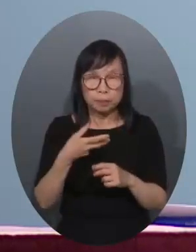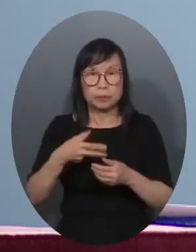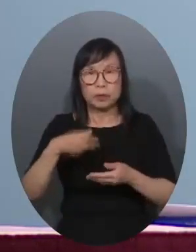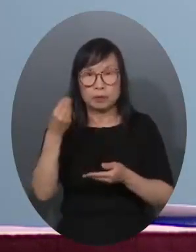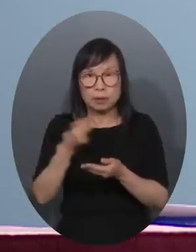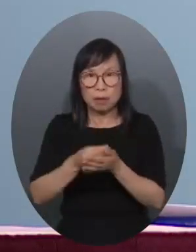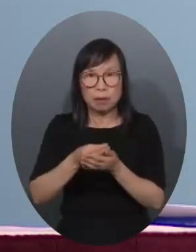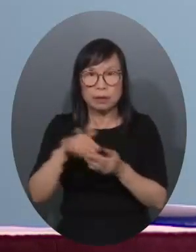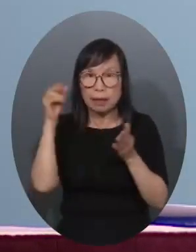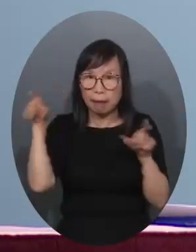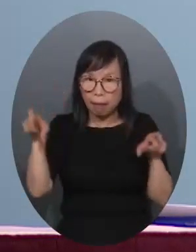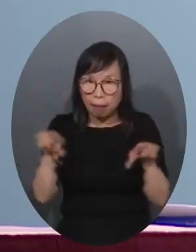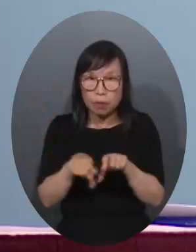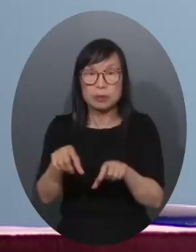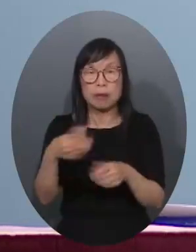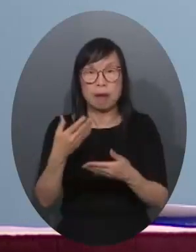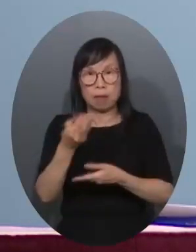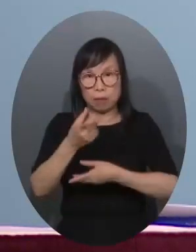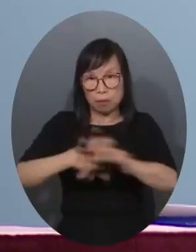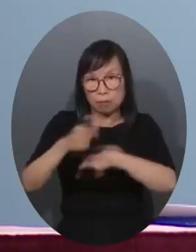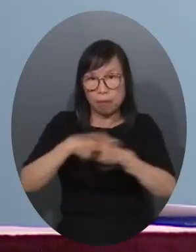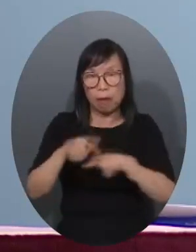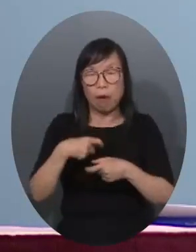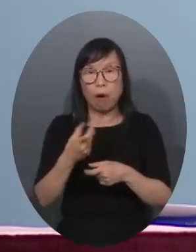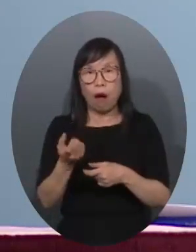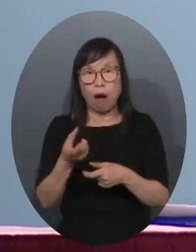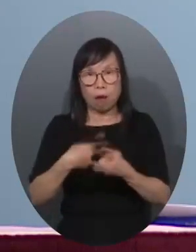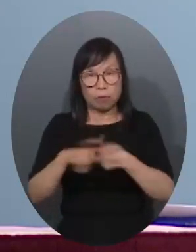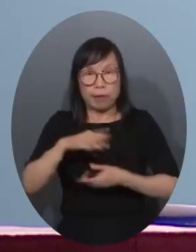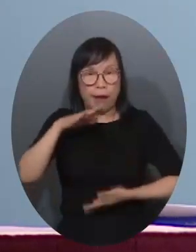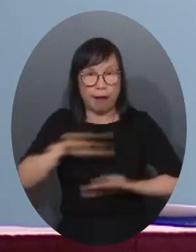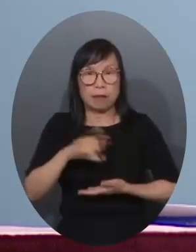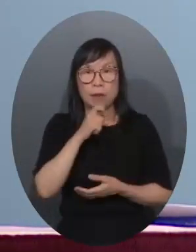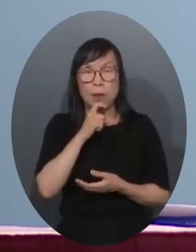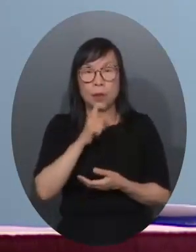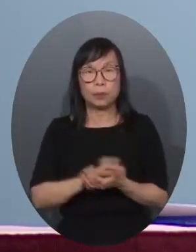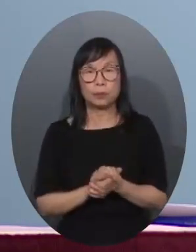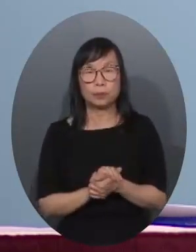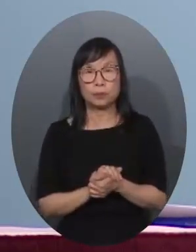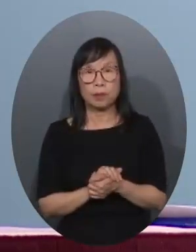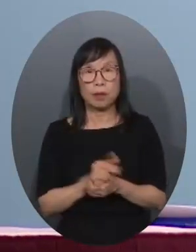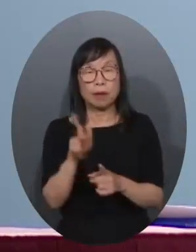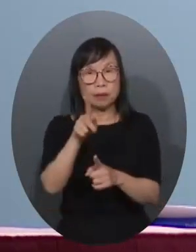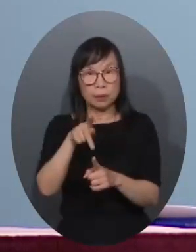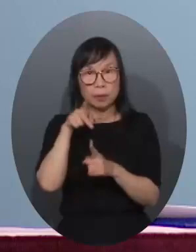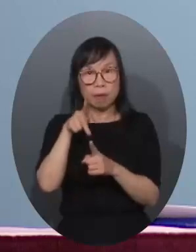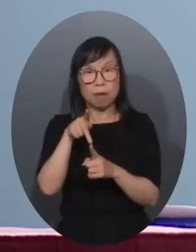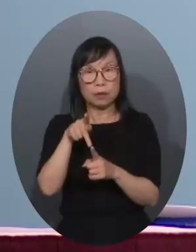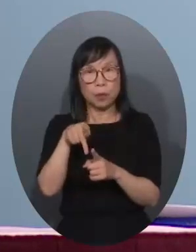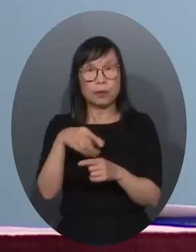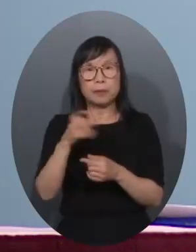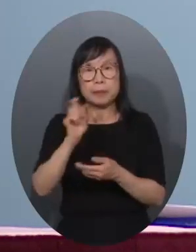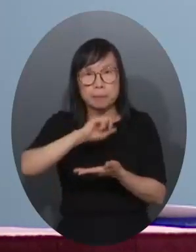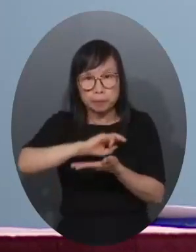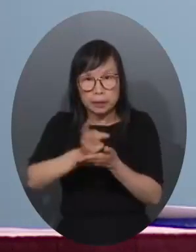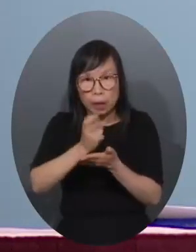喺整個經營期間咧，我哋都不斷有好多財政壓力，咁所以咧我哋都會利用去睇下點樣優化我